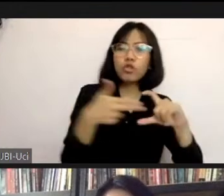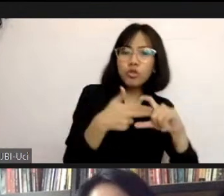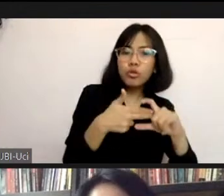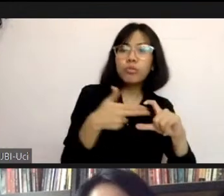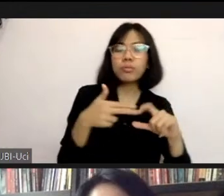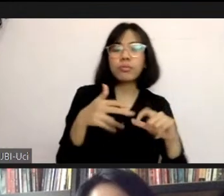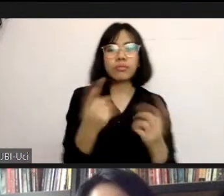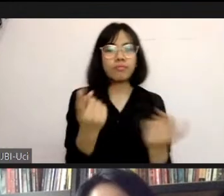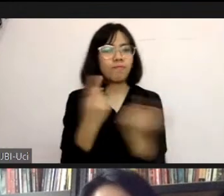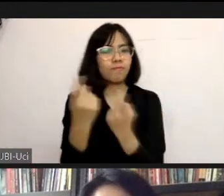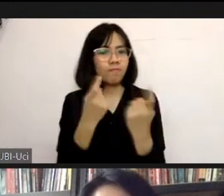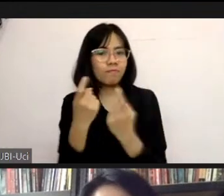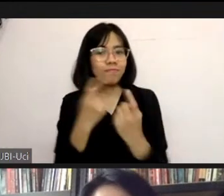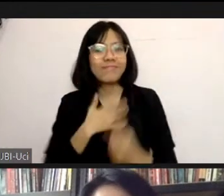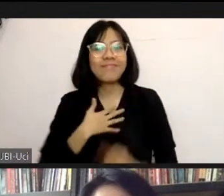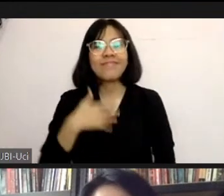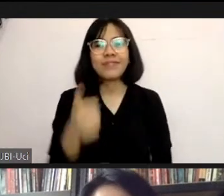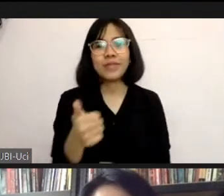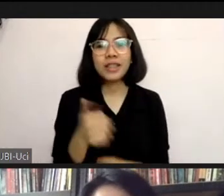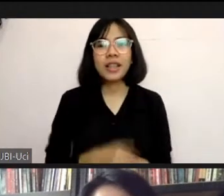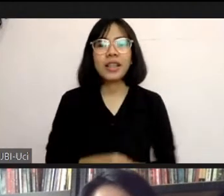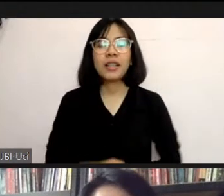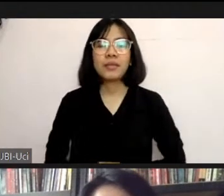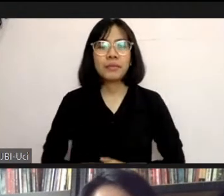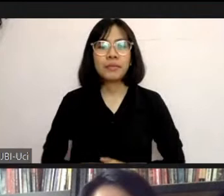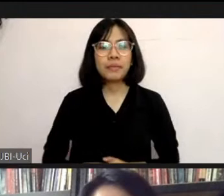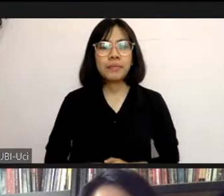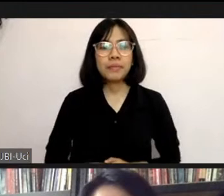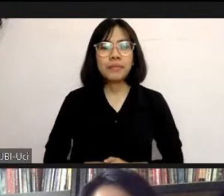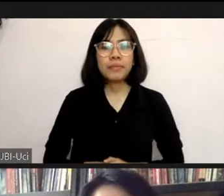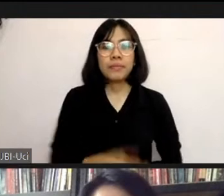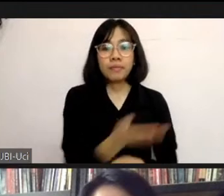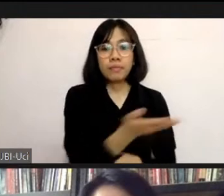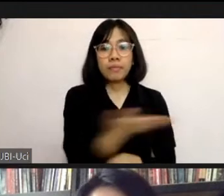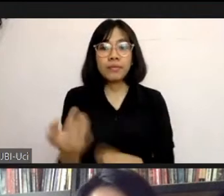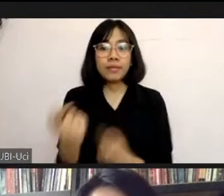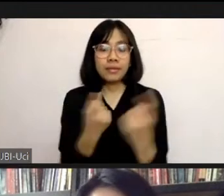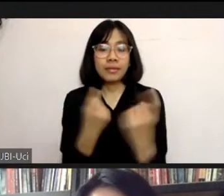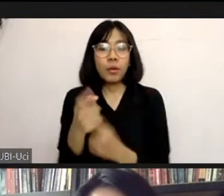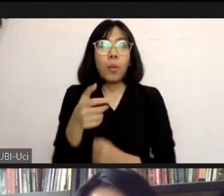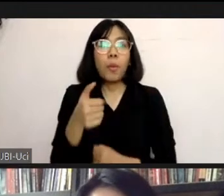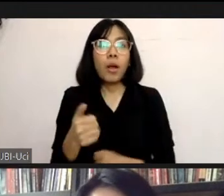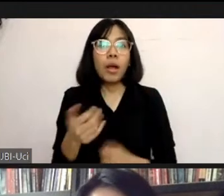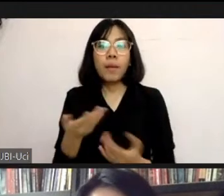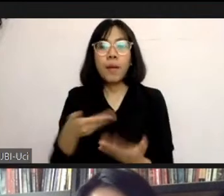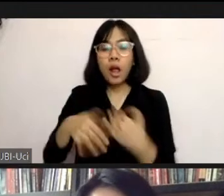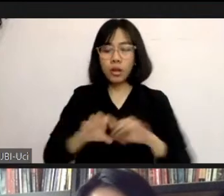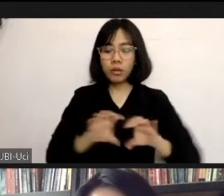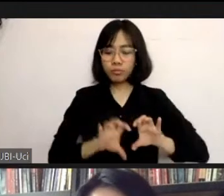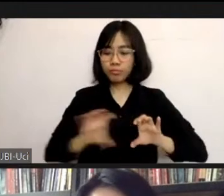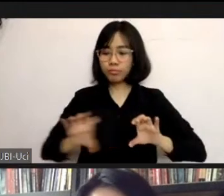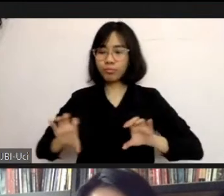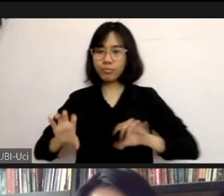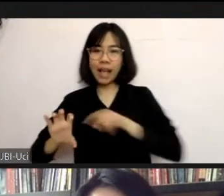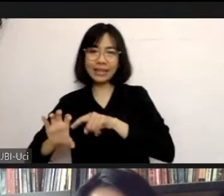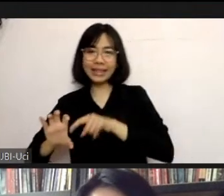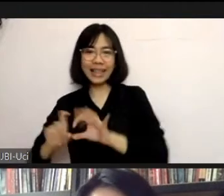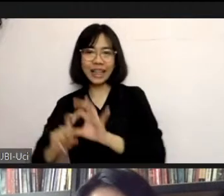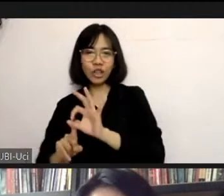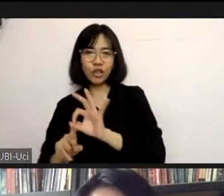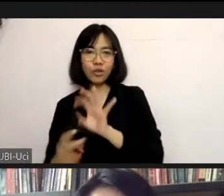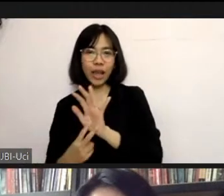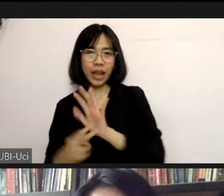ingin bertanya. Pertanyaan bisa disampaikan melalui fitur Q&A dan nanti akan saya bacakan dalam beberapa kali